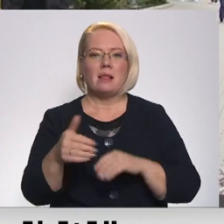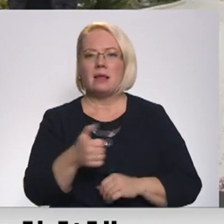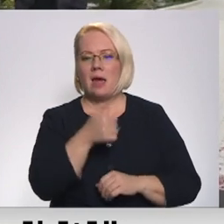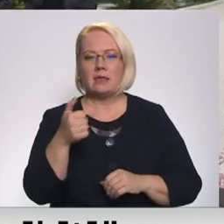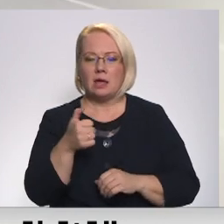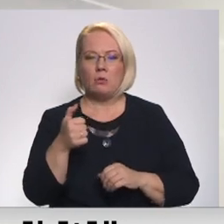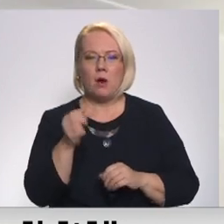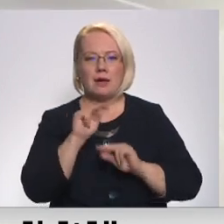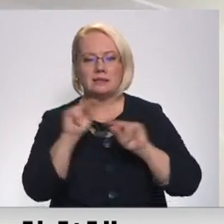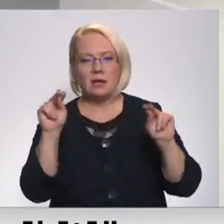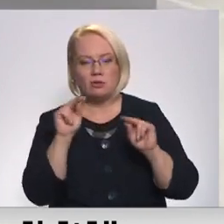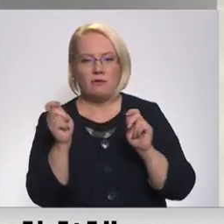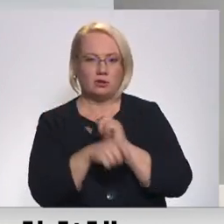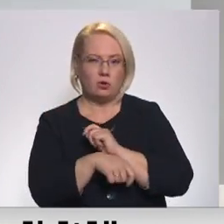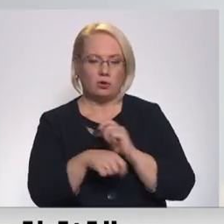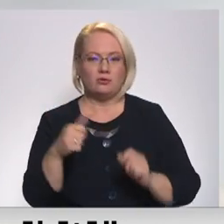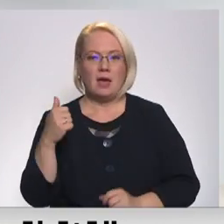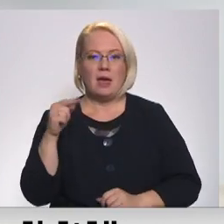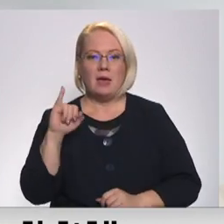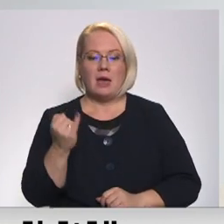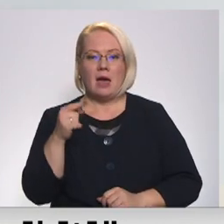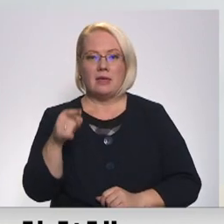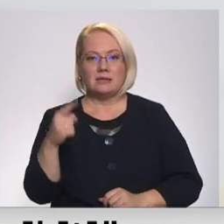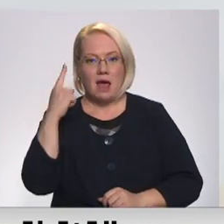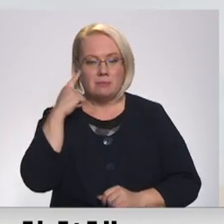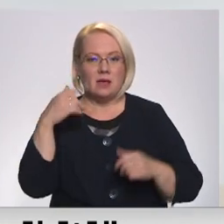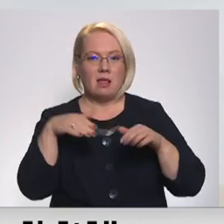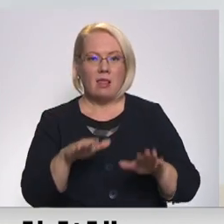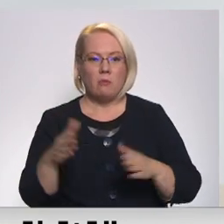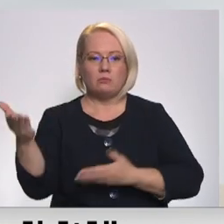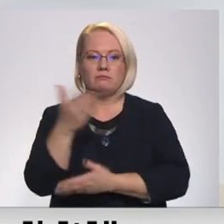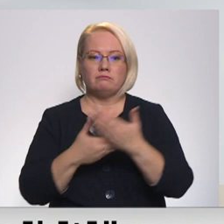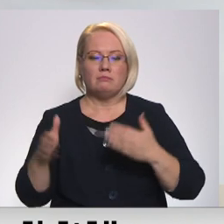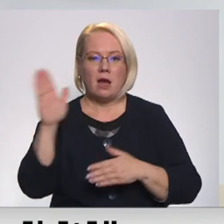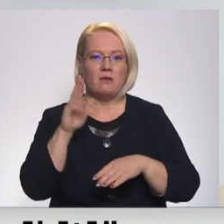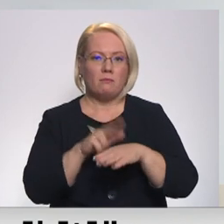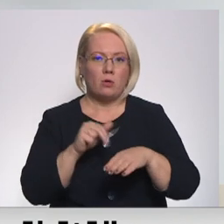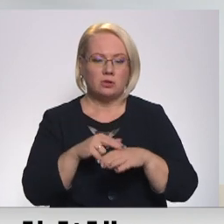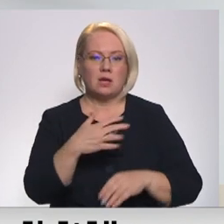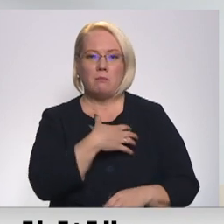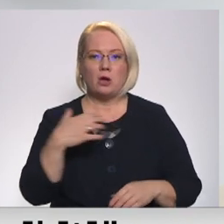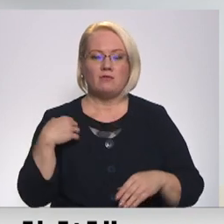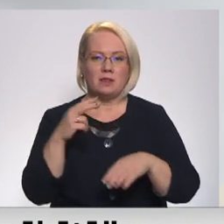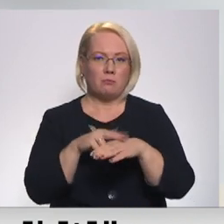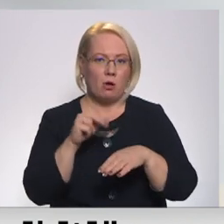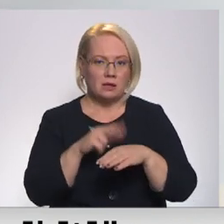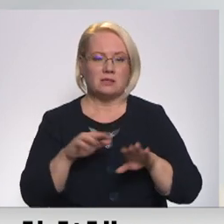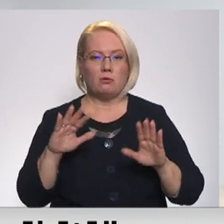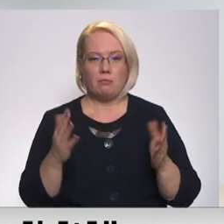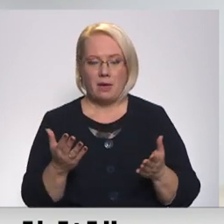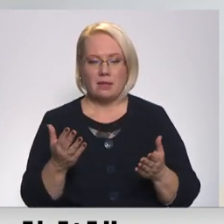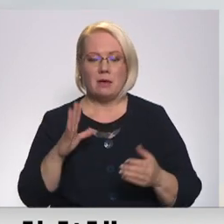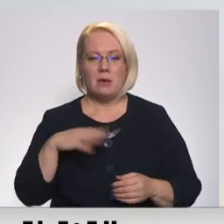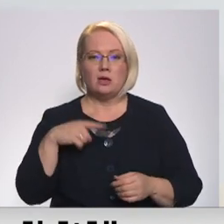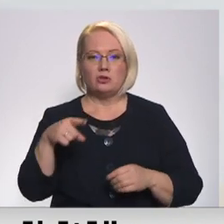vai sodīšanā. Jā, tas ir apzināts lēmums sadarboties ar valsts policiju, ar pašvaldības policiju, bet, protams, ka pēc